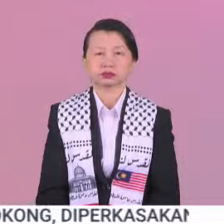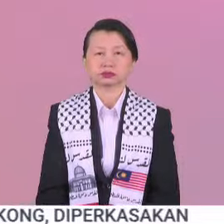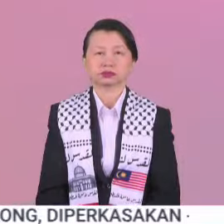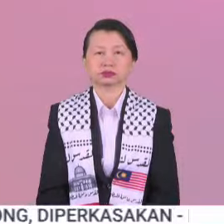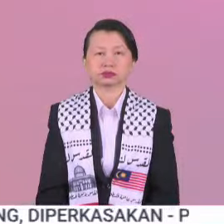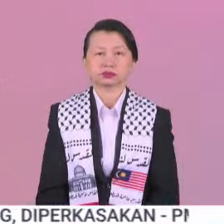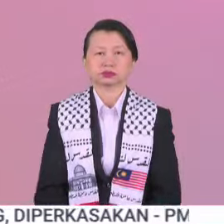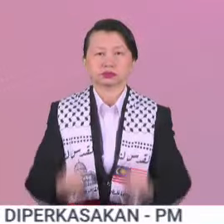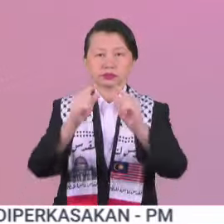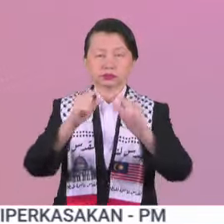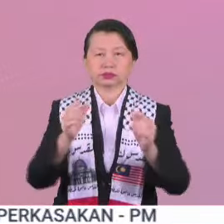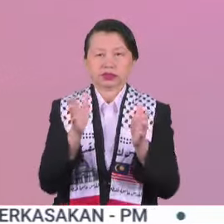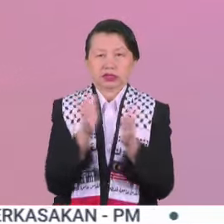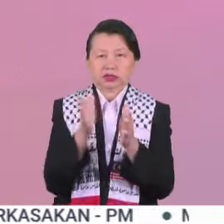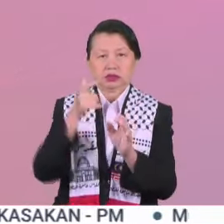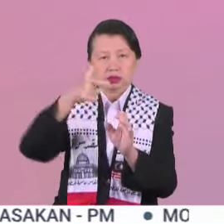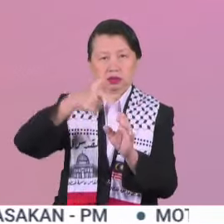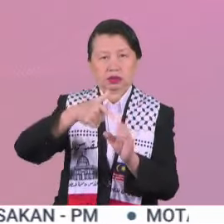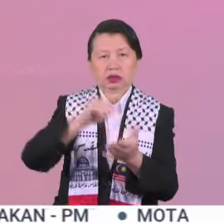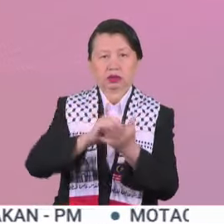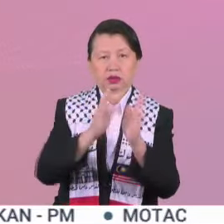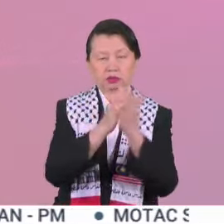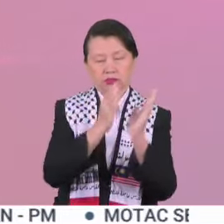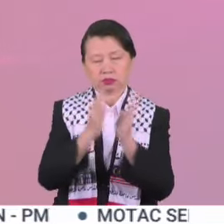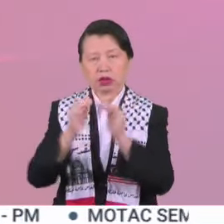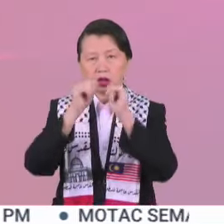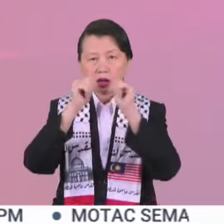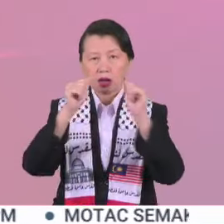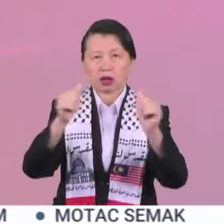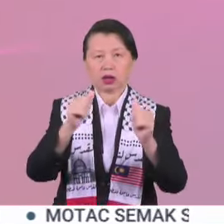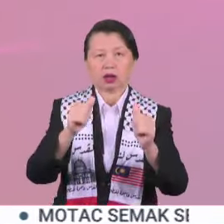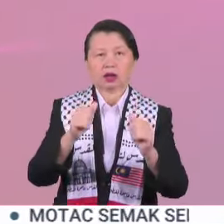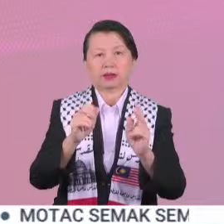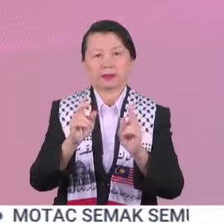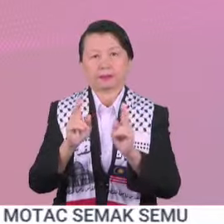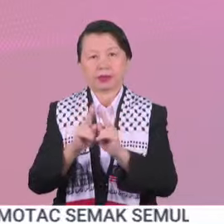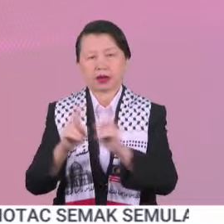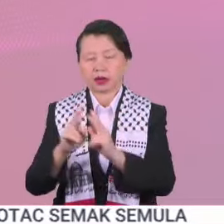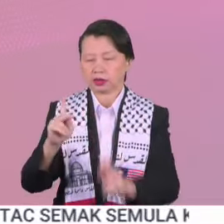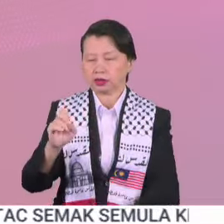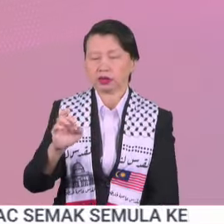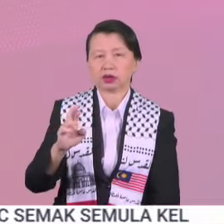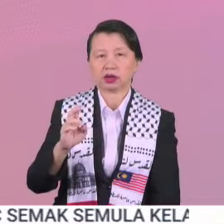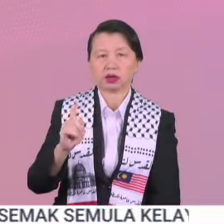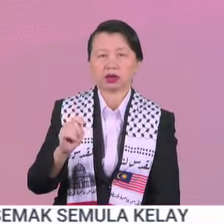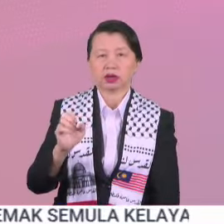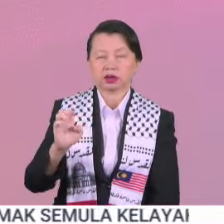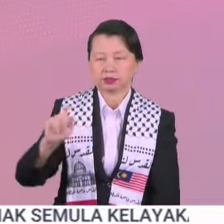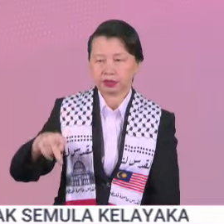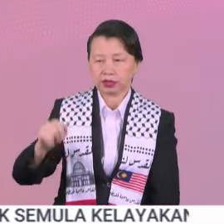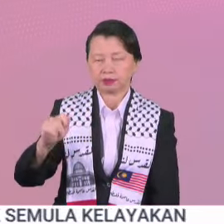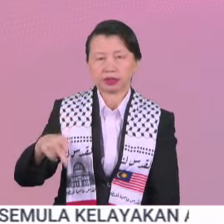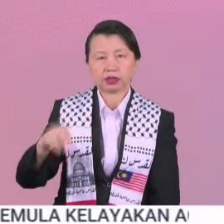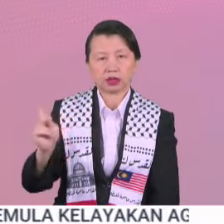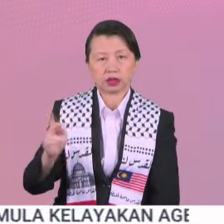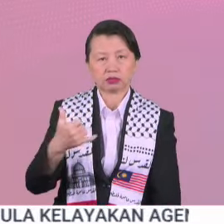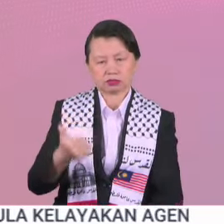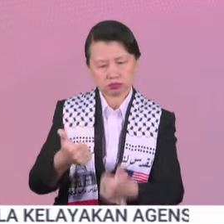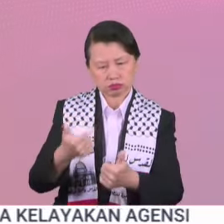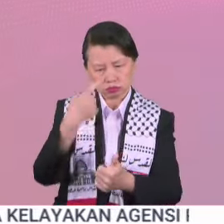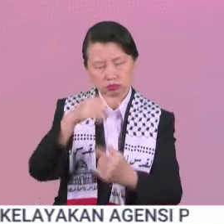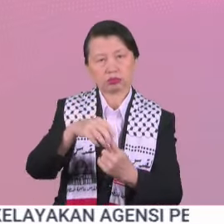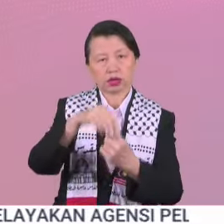kkdw galeri Mini Petronas di perpustakaan awam pekan kertih papk terus terima sambutan memberangsangkan terutama